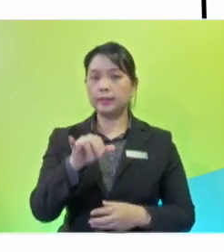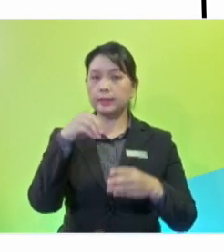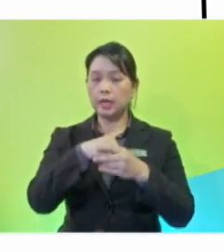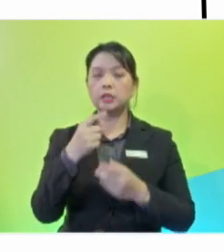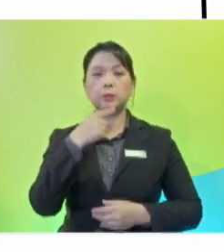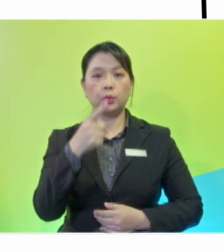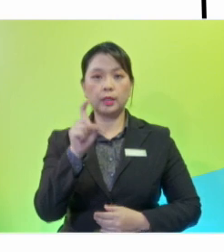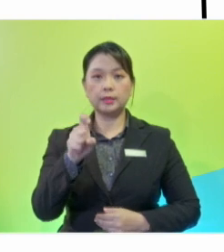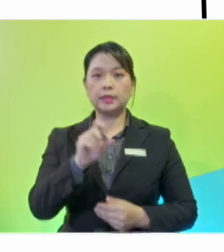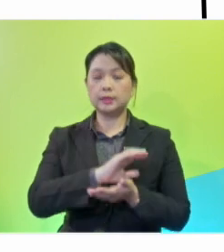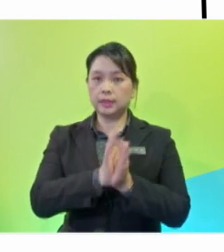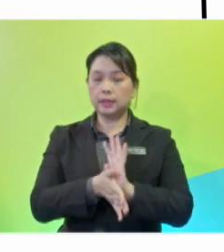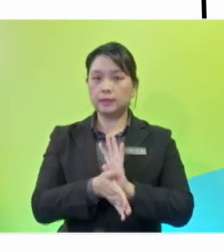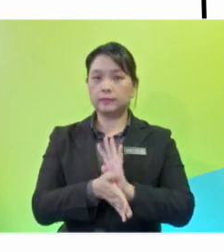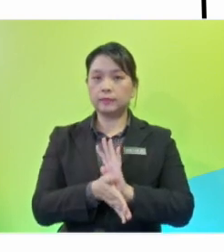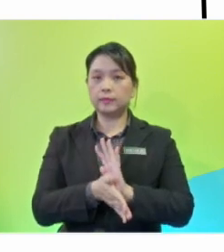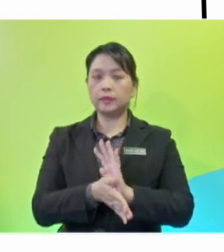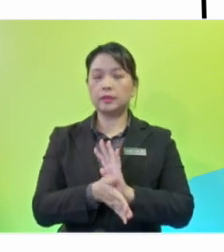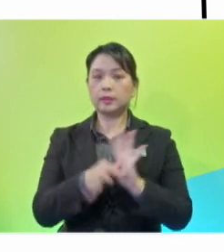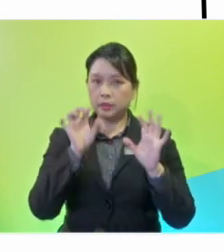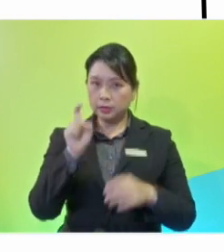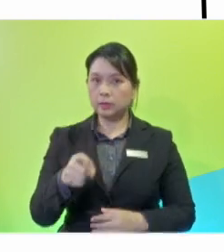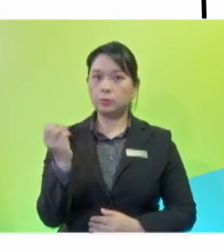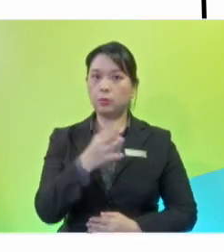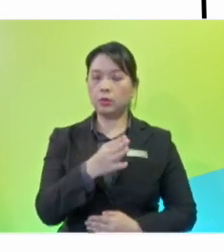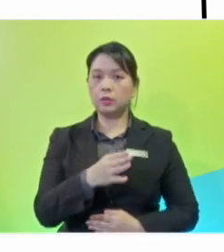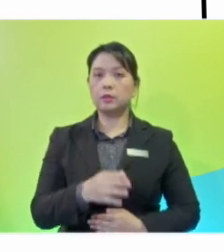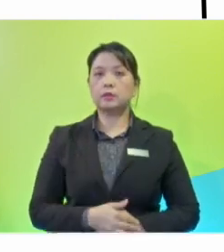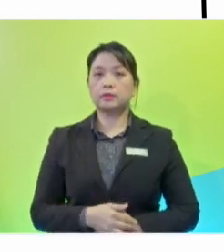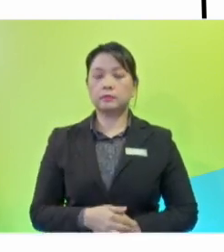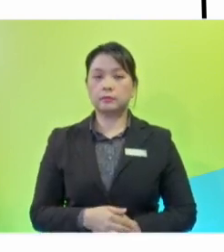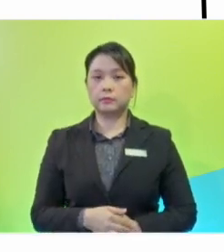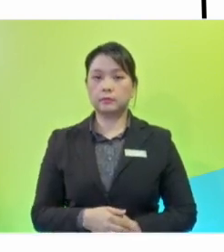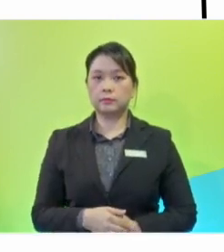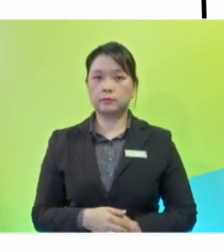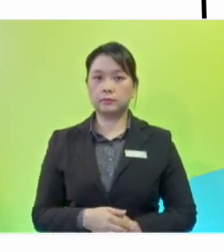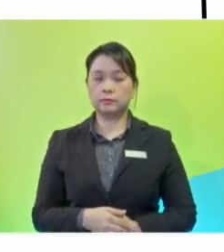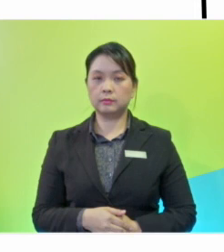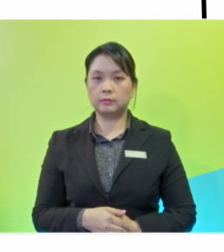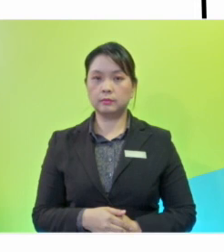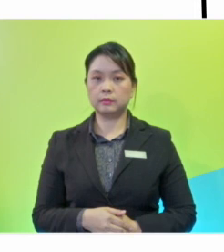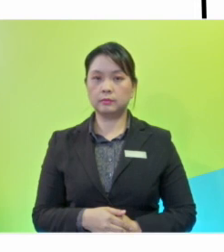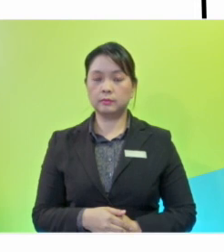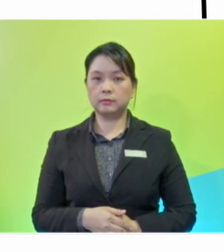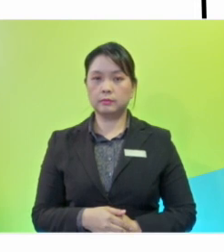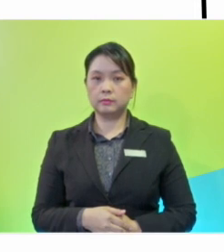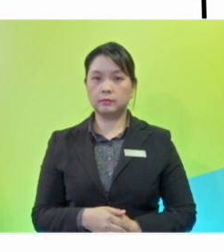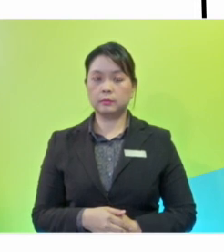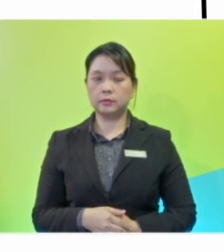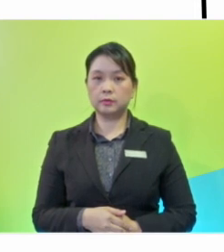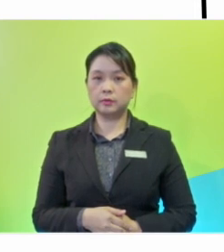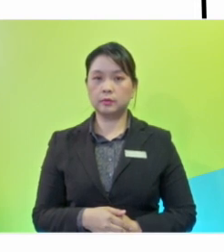di sebelah depan maka dia akan dapat 10 sampai 5 log 10 log 10